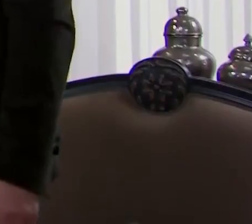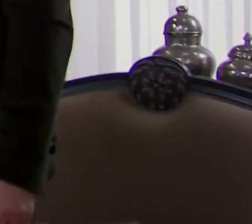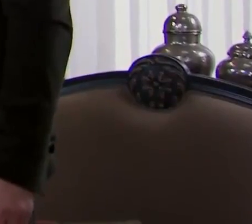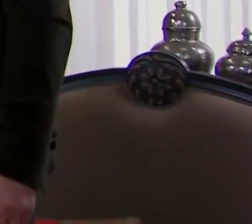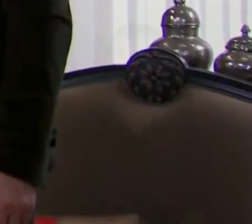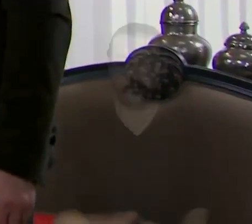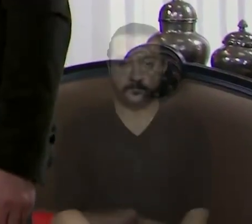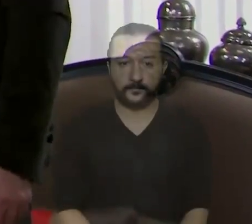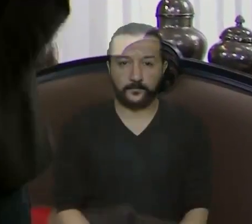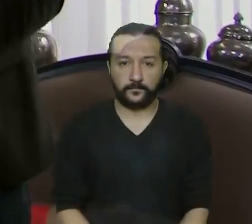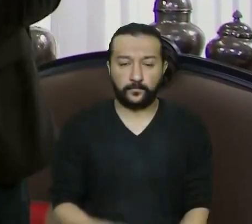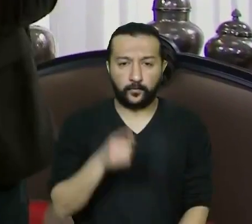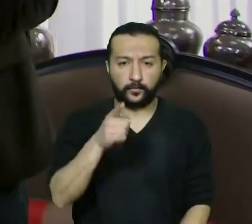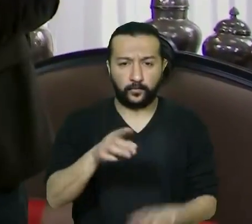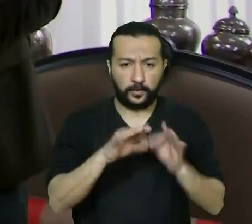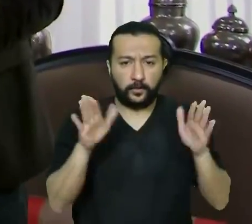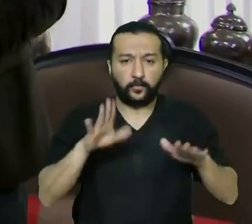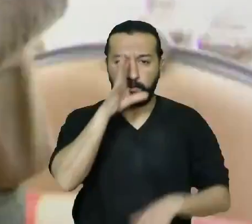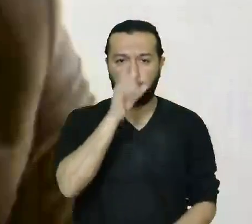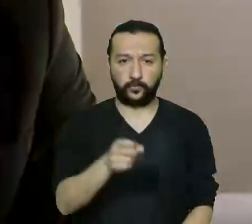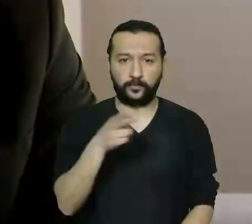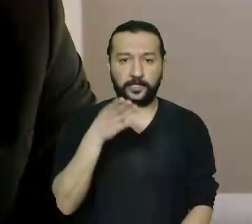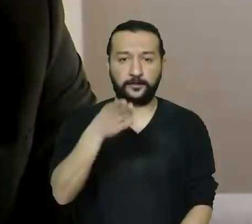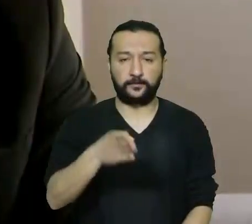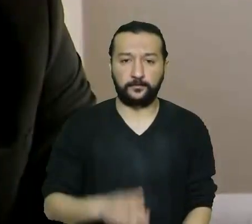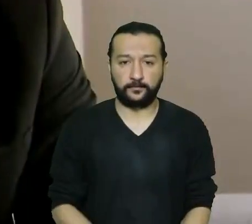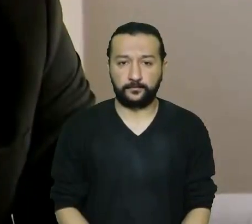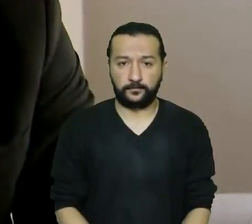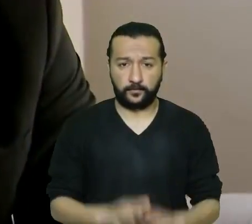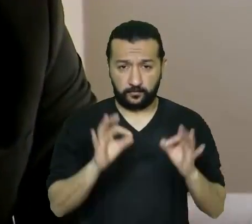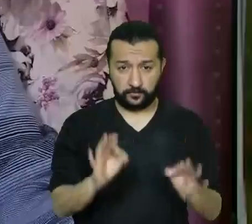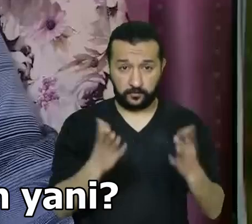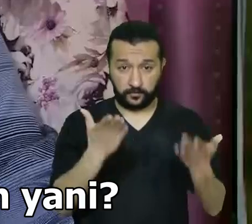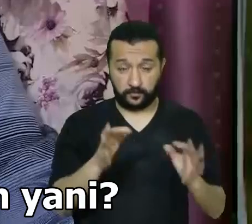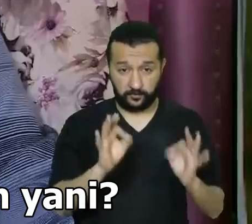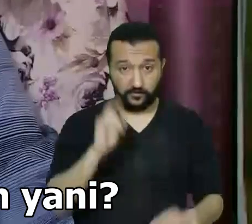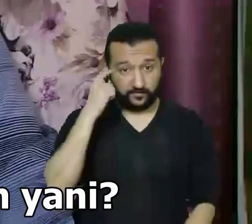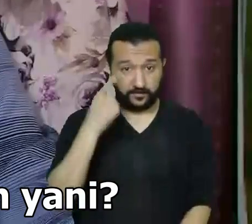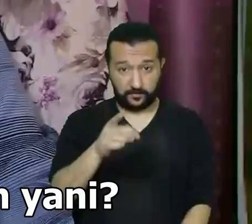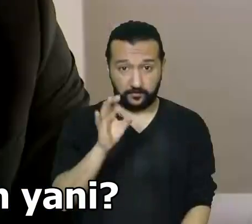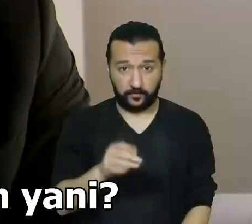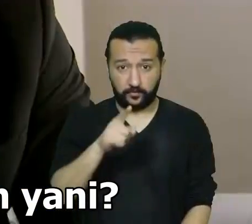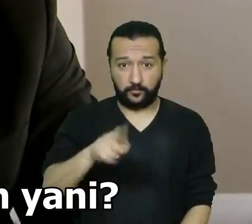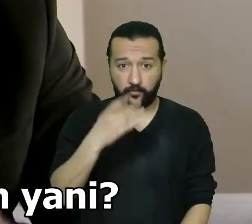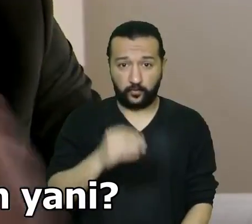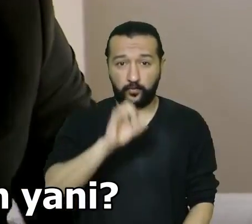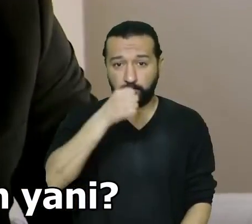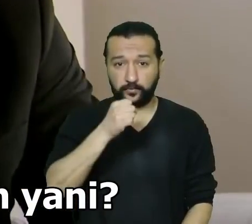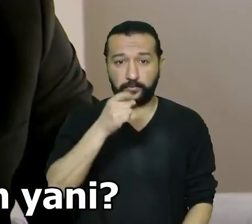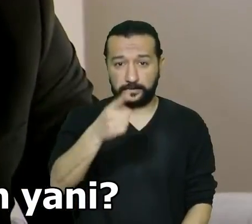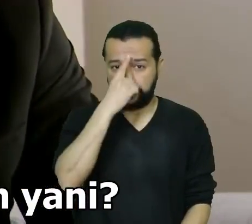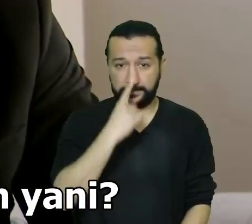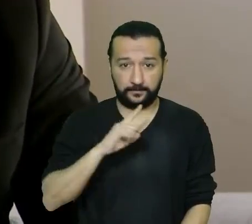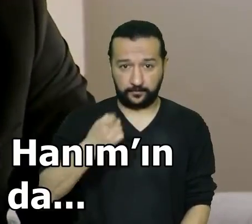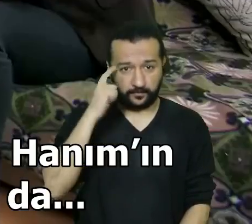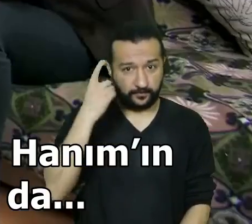kapadı. Ne koşu ya Yunus bu? Gerçeğe dönüş. Bu mu Şükrü? Ha? Bula bula buzdan heykel fikrini